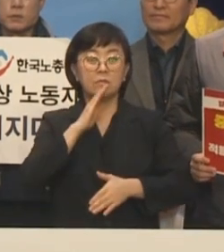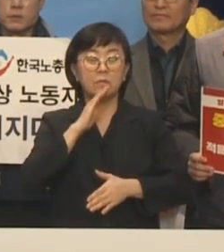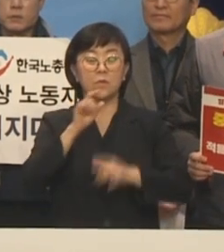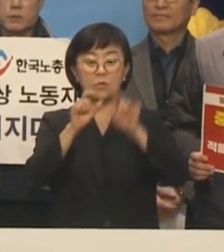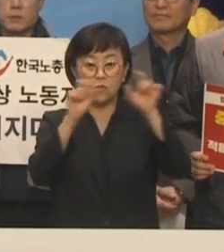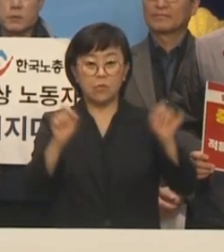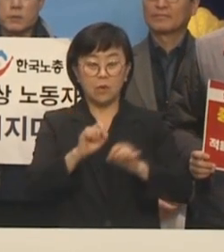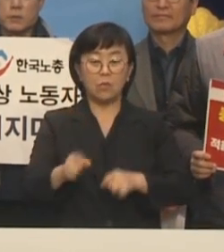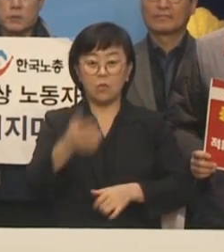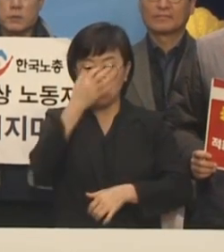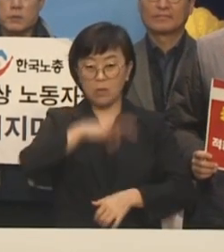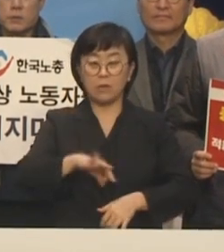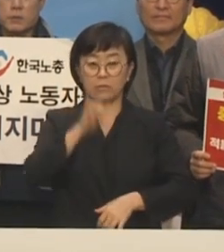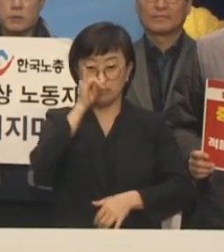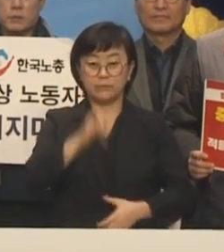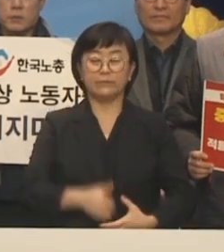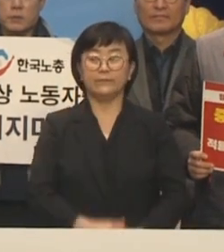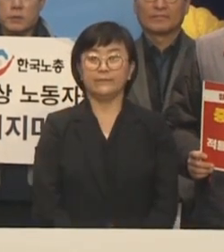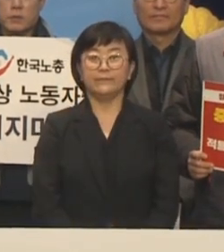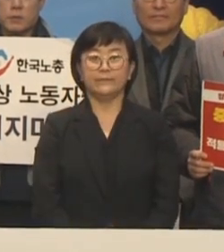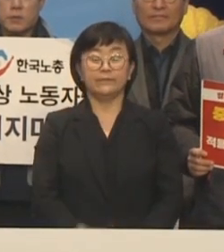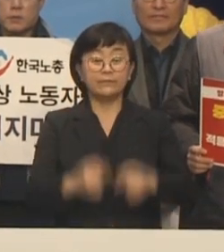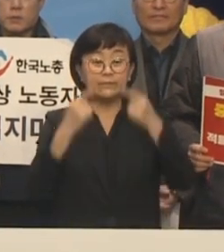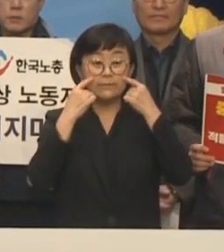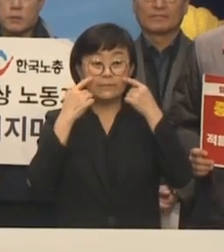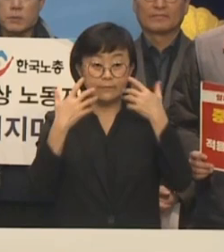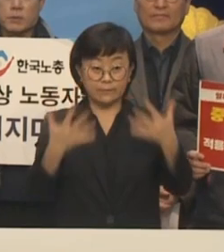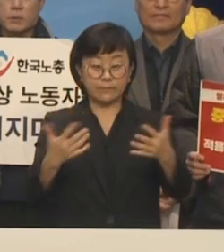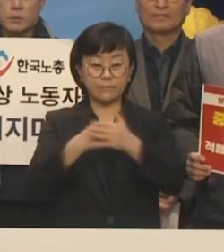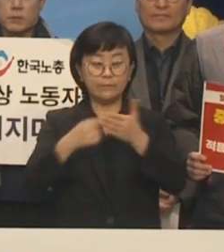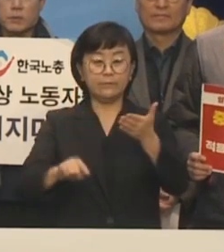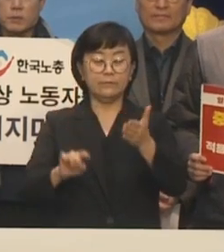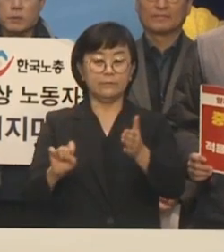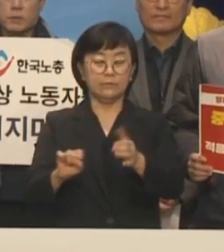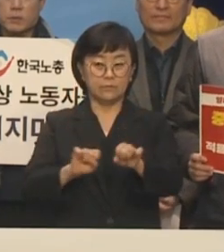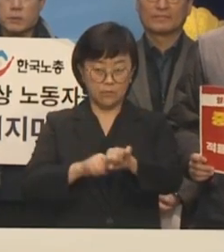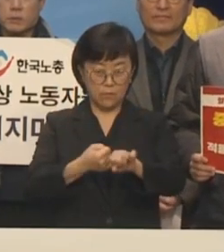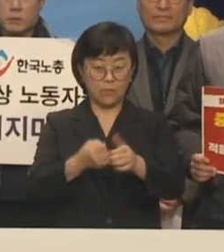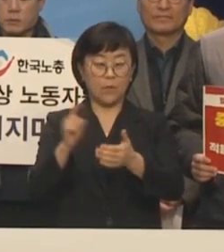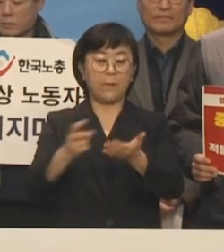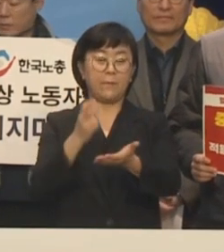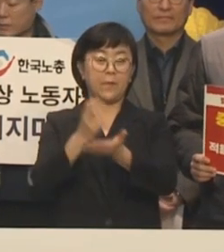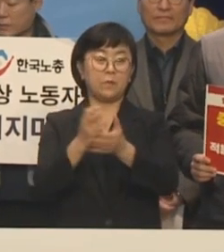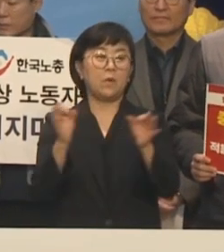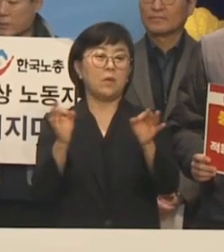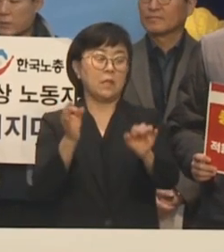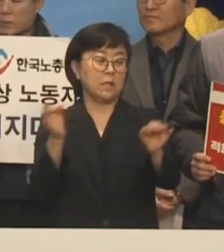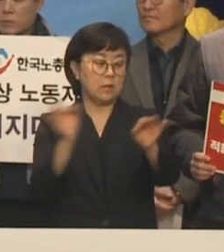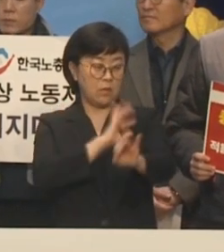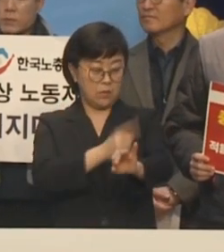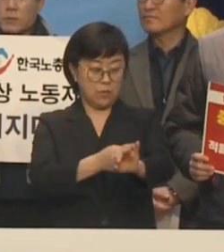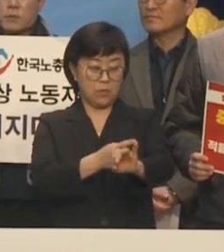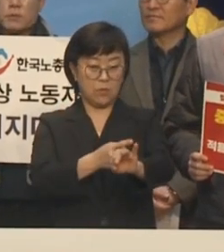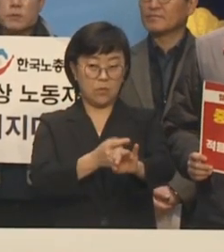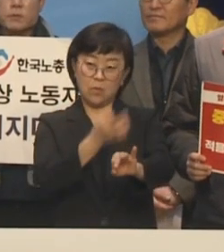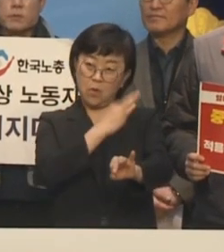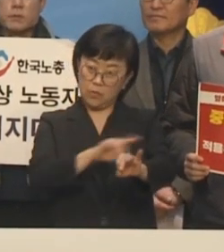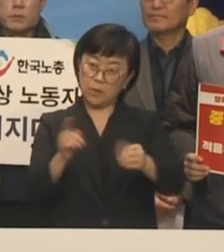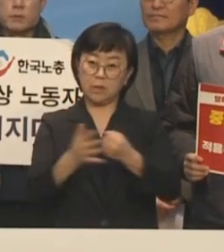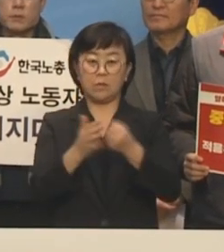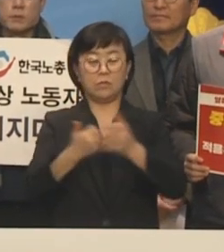유예 효과를 노리고 있습니다. 명백한 중대재해법 무력화 시도이자 국회의